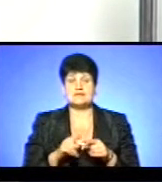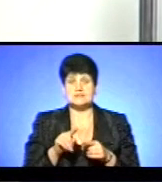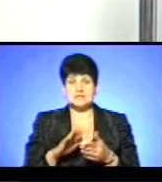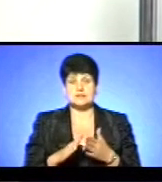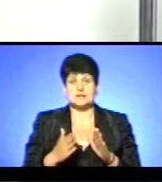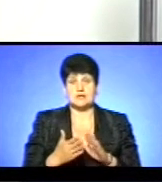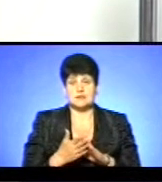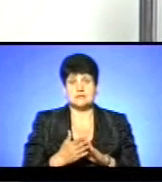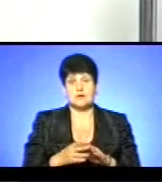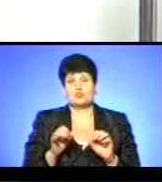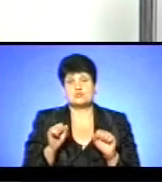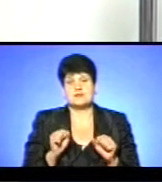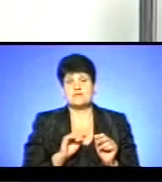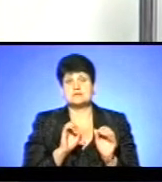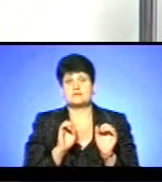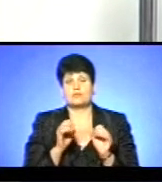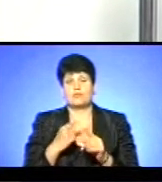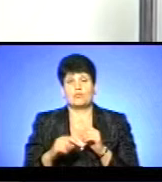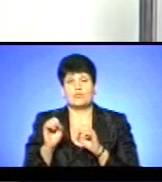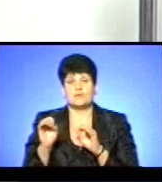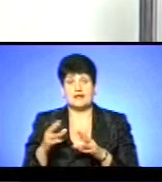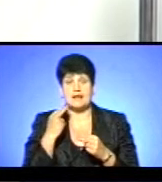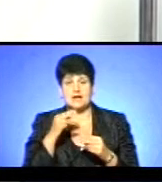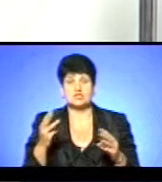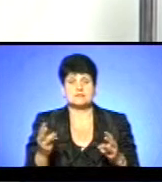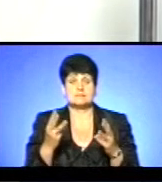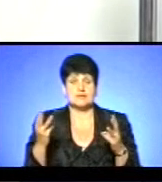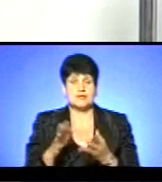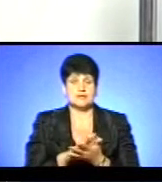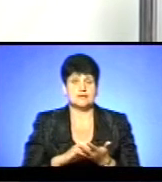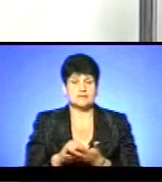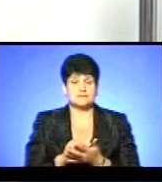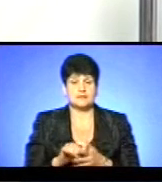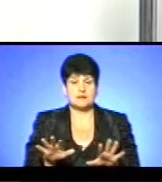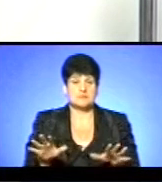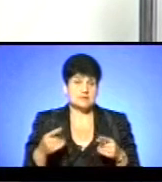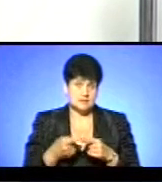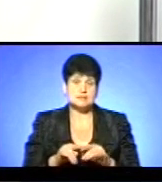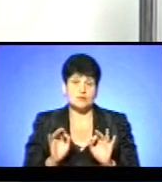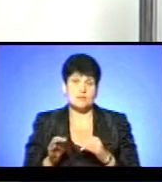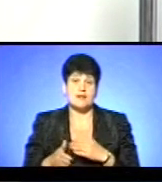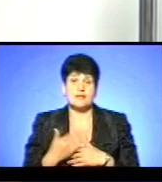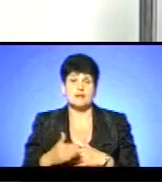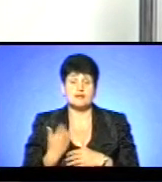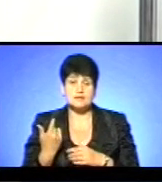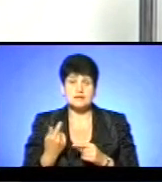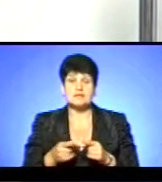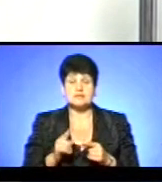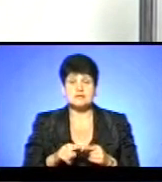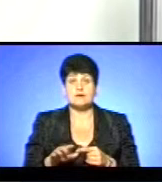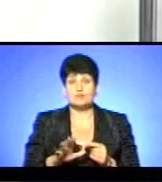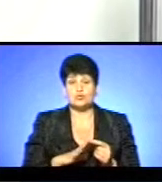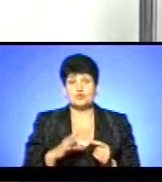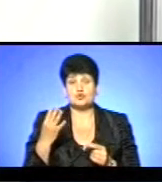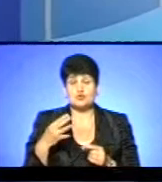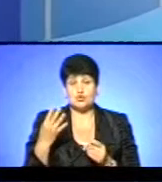сіток назад, то ми порахували, що краще їх прямо там на місці знищити, і це буде нормальне наказання. Тому що це було, ще раз повторюсь,